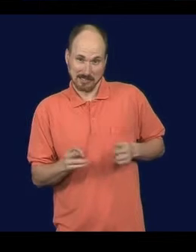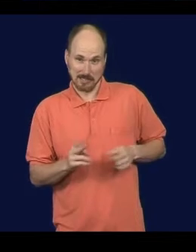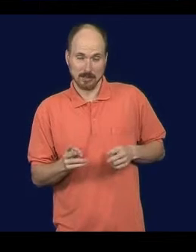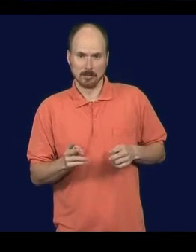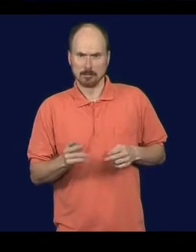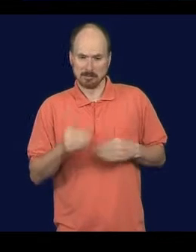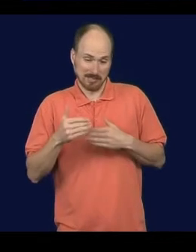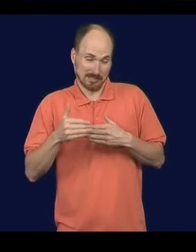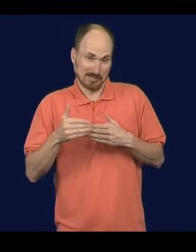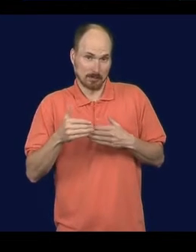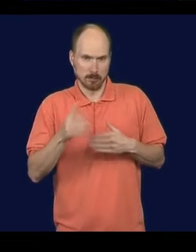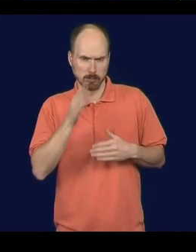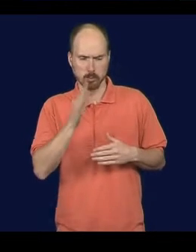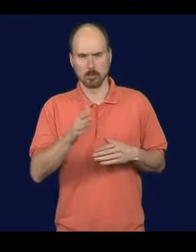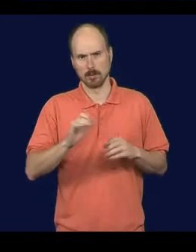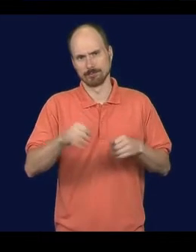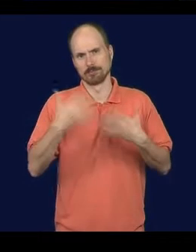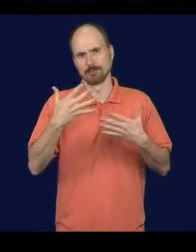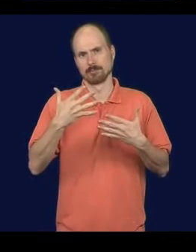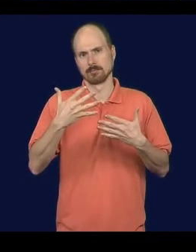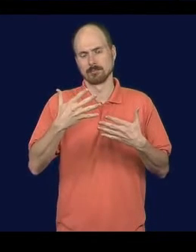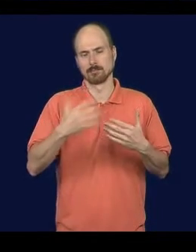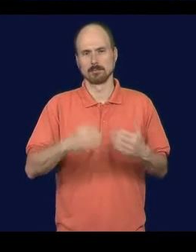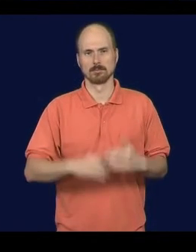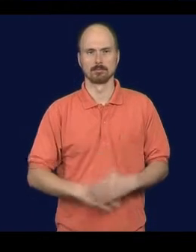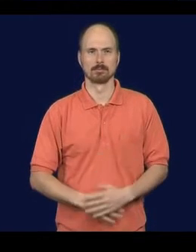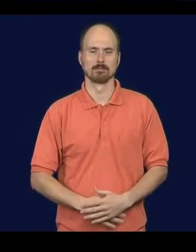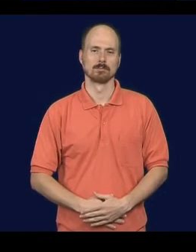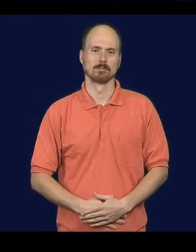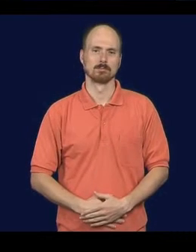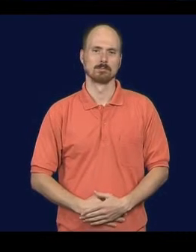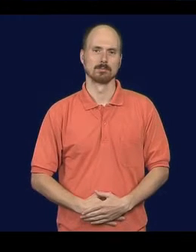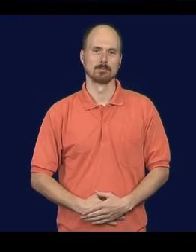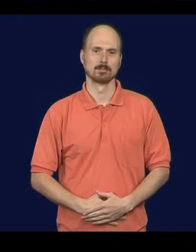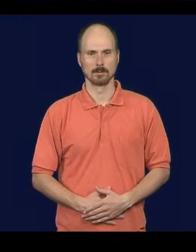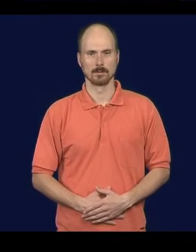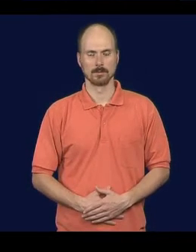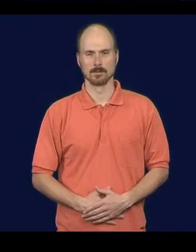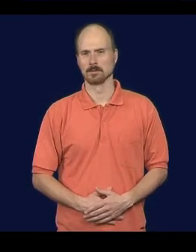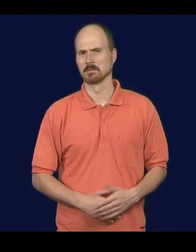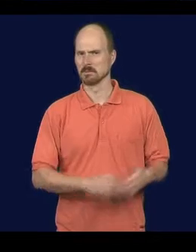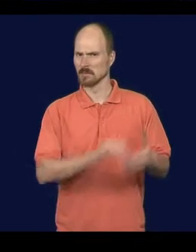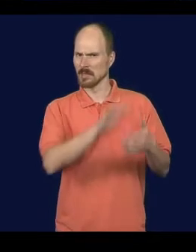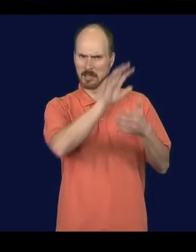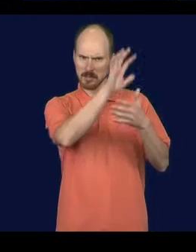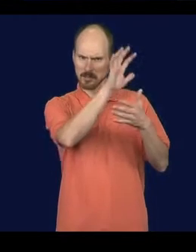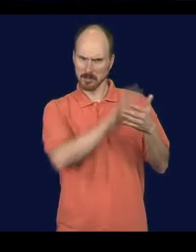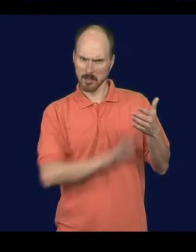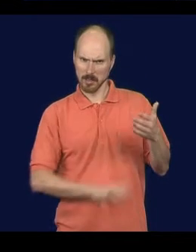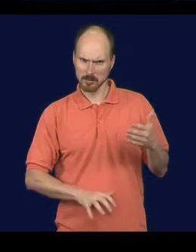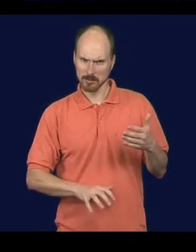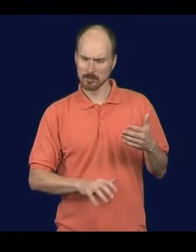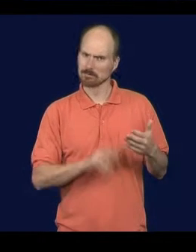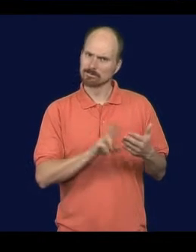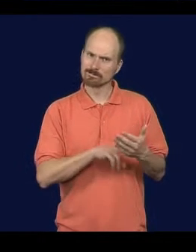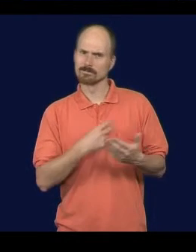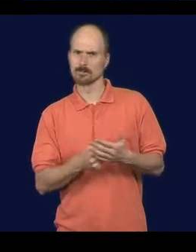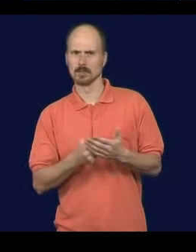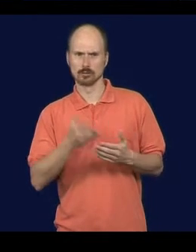architekturou, ač známou nebo neznámou. A tak se ptám, jestli tento systém